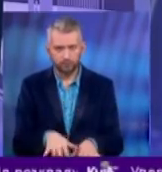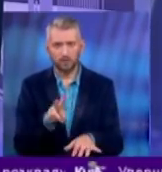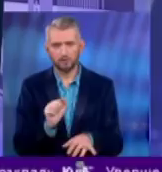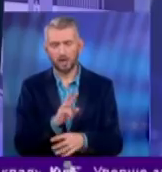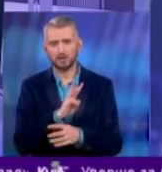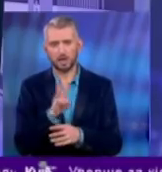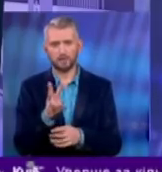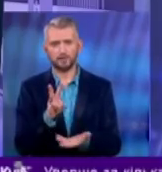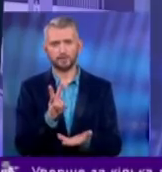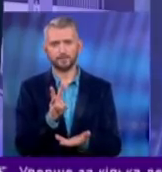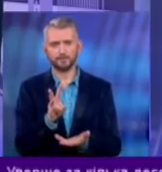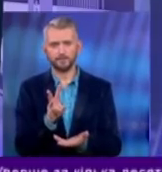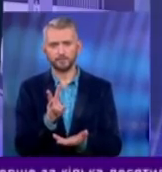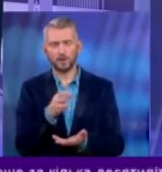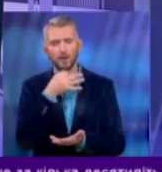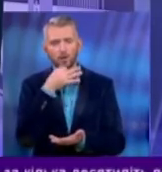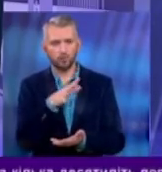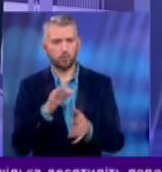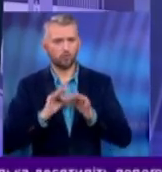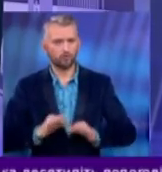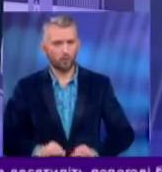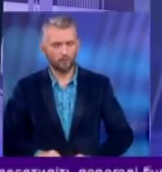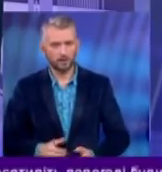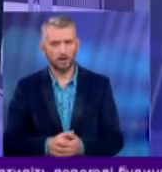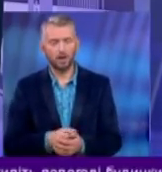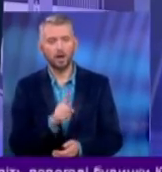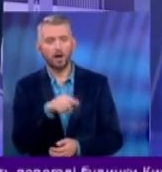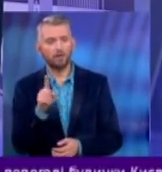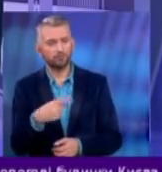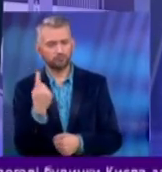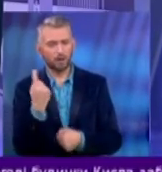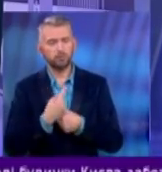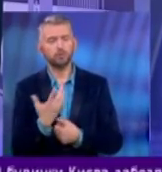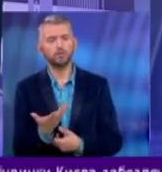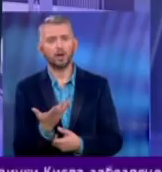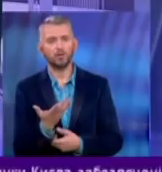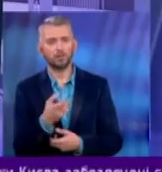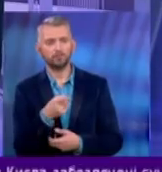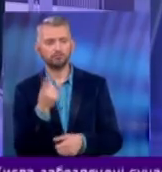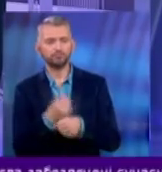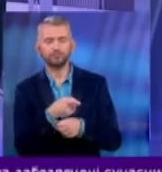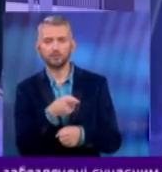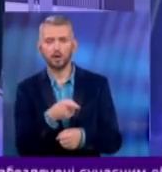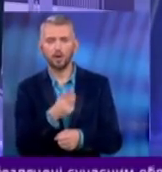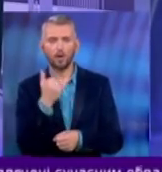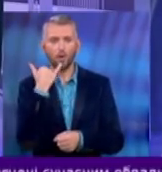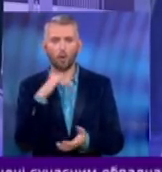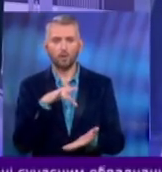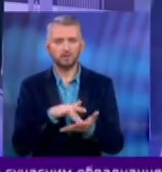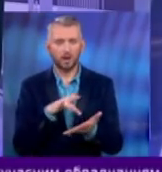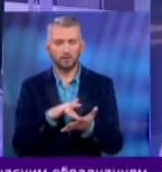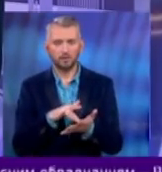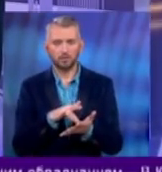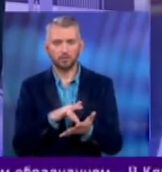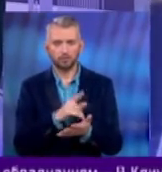сайт любого чиновника. Вони забороняють їм, тобто кол-центру не